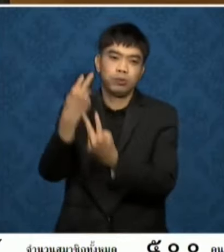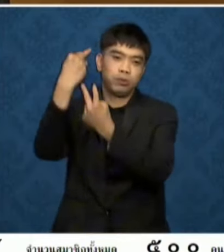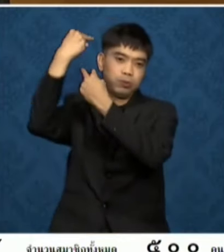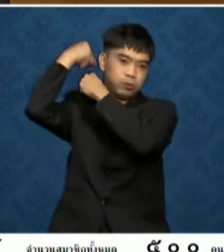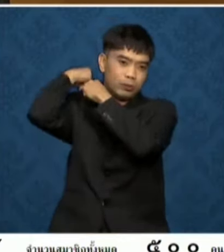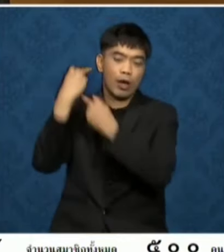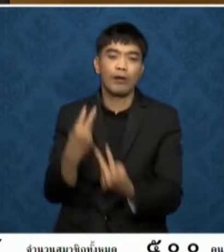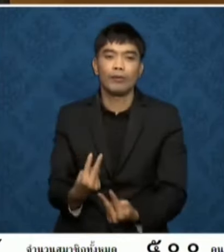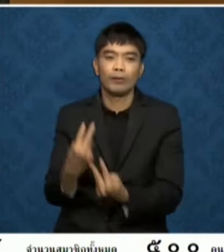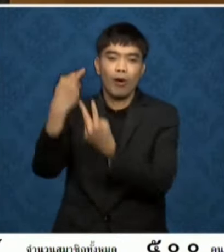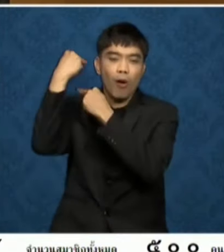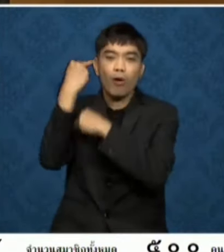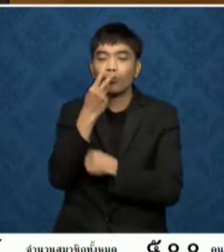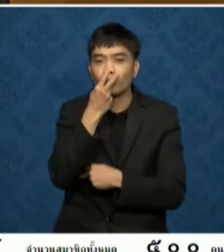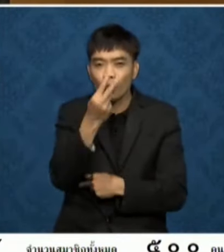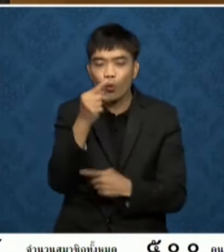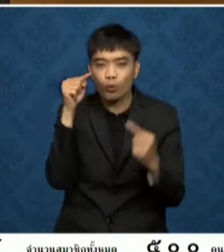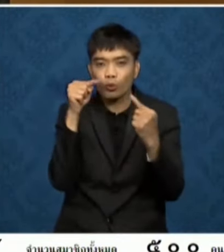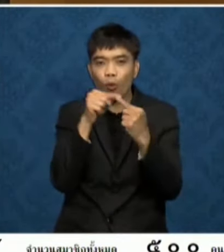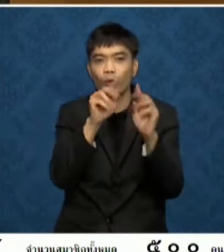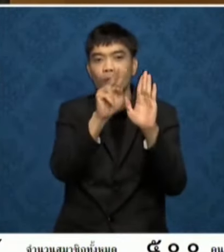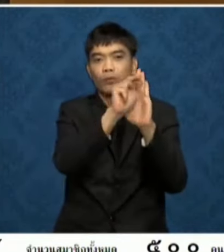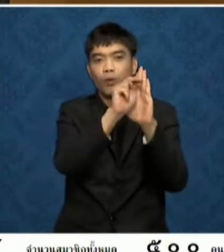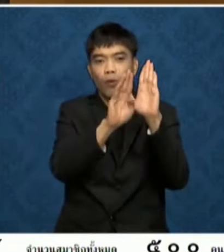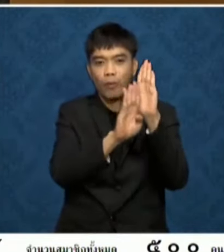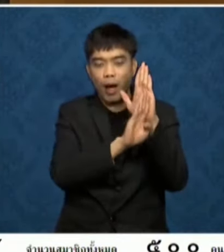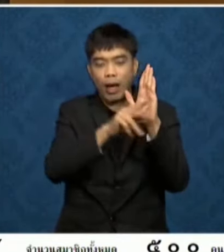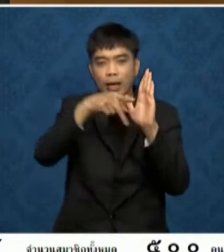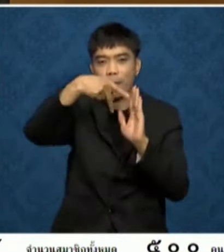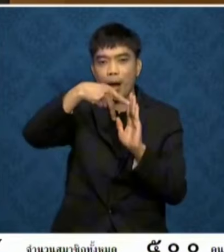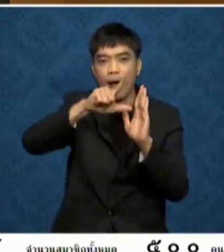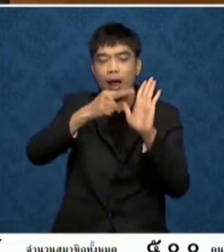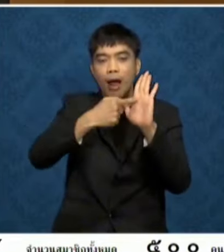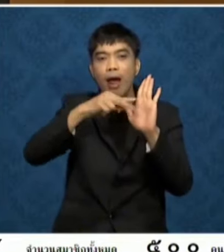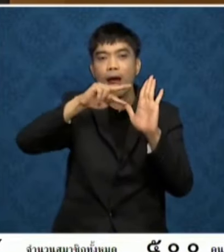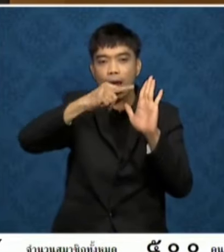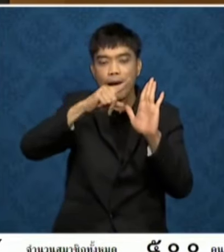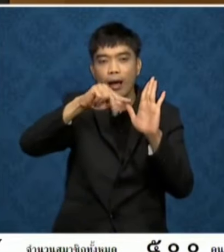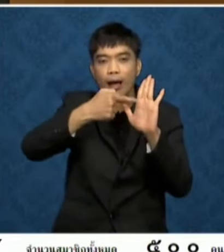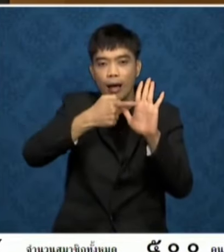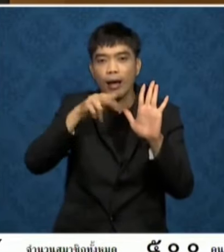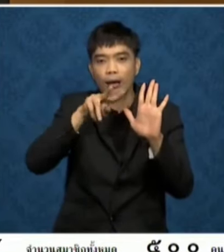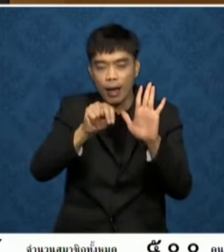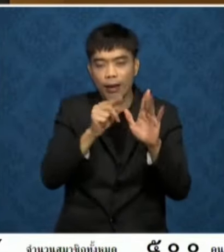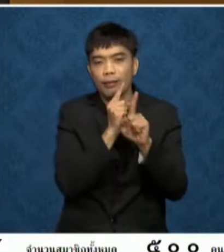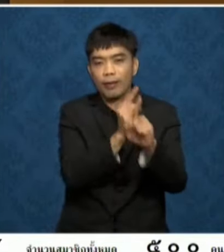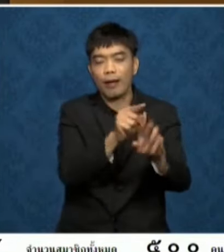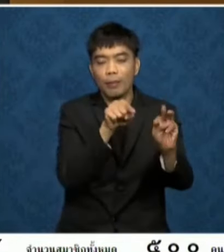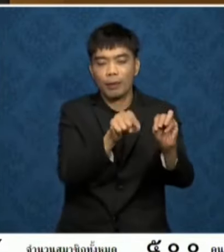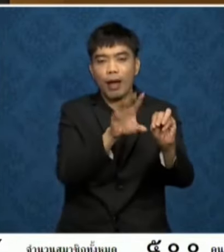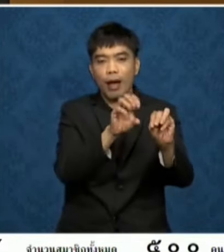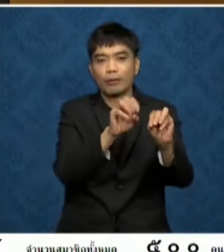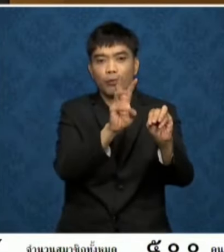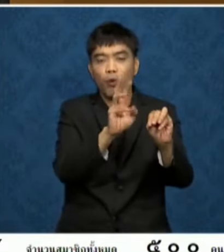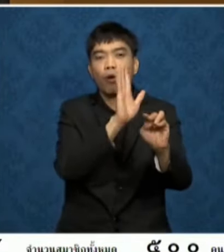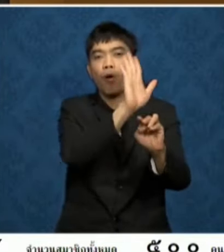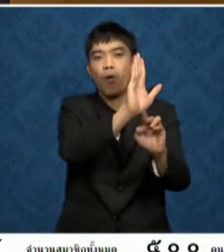ของนโยบายพลังงานนะครับตามมาตรา56ของรัฐธรร